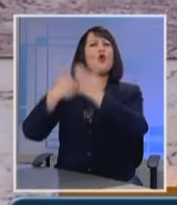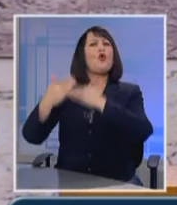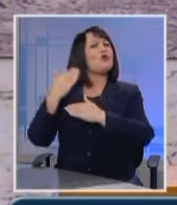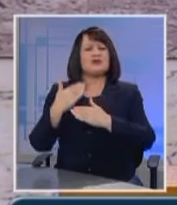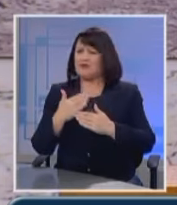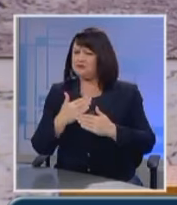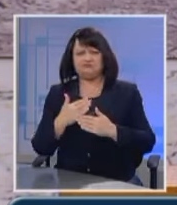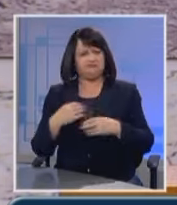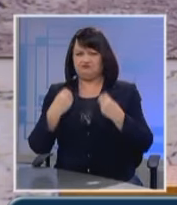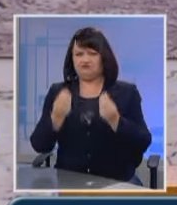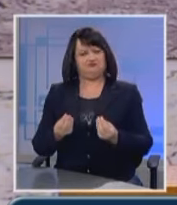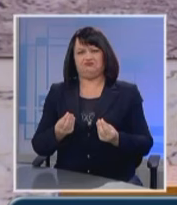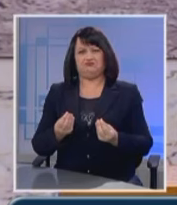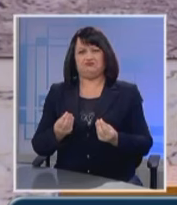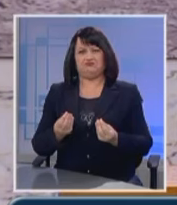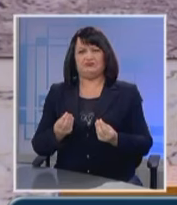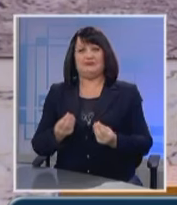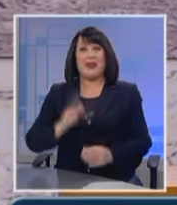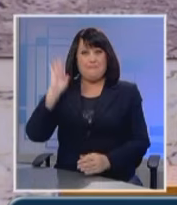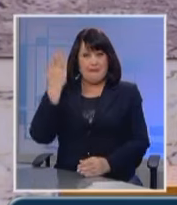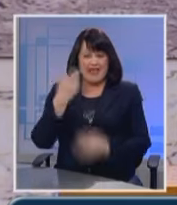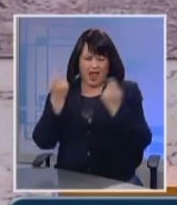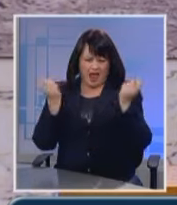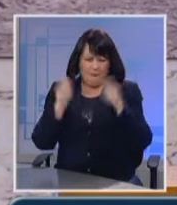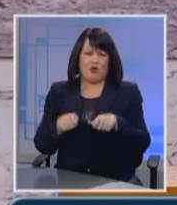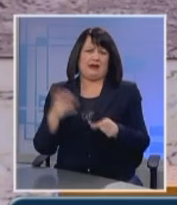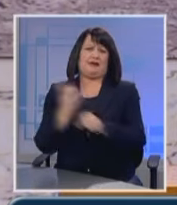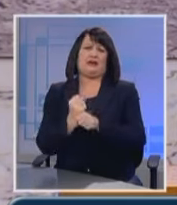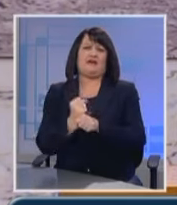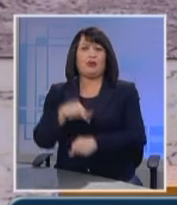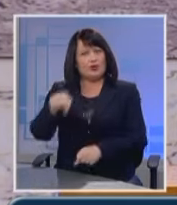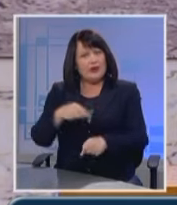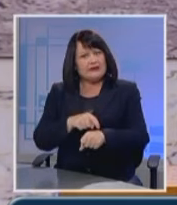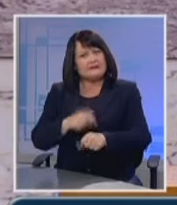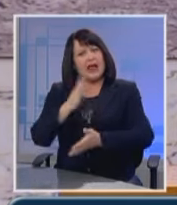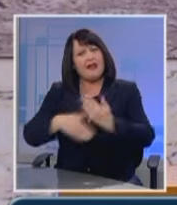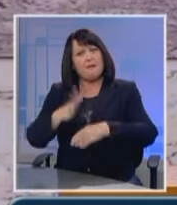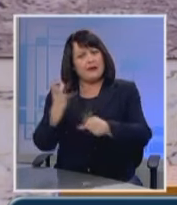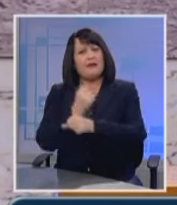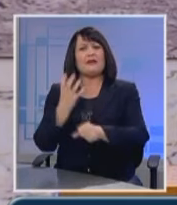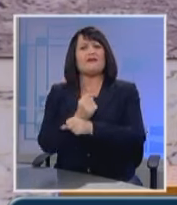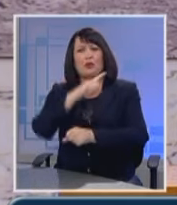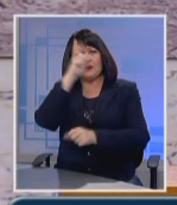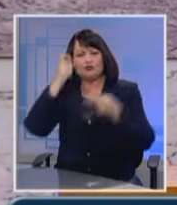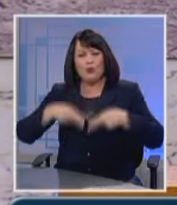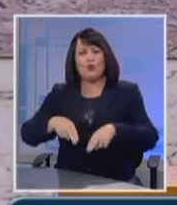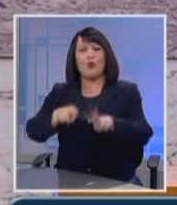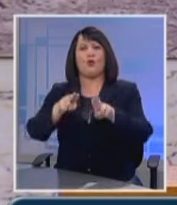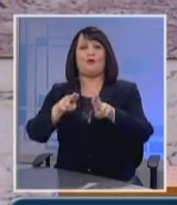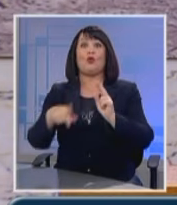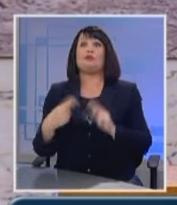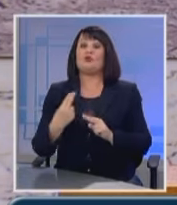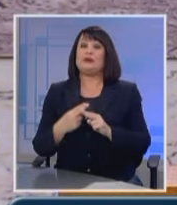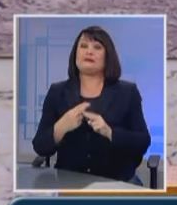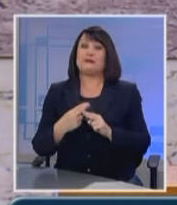καθένα και στην κάθε μια σας θα φάνταζε αδύνατο, η επιλογή δηλαδή του δύσκολου δρόμου, είναι